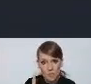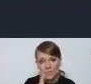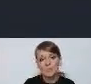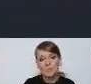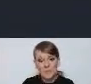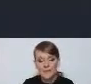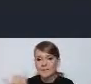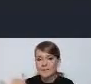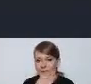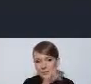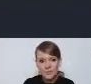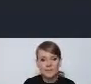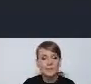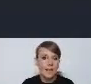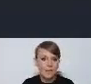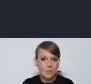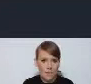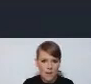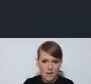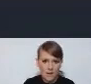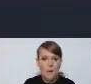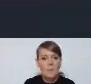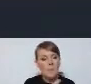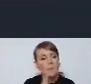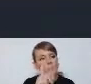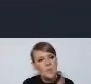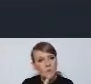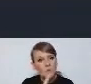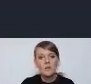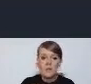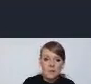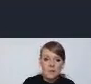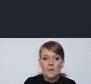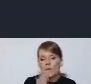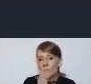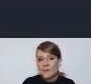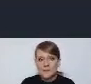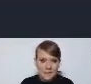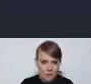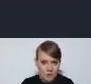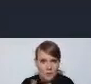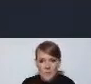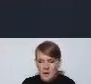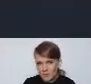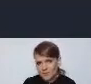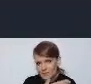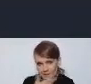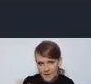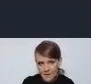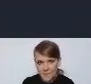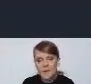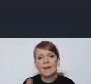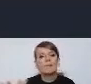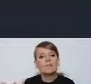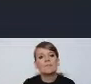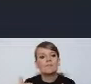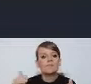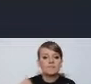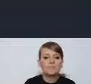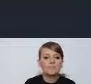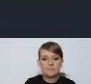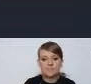związane z zarządzaniem majątkiem. Nie ma partnerstwa publiczno-prywatnego bez zarządzania majątkiem, a więc gdzie można stosować partnerstwo